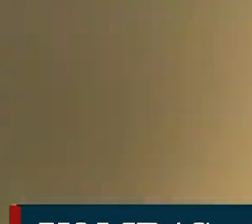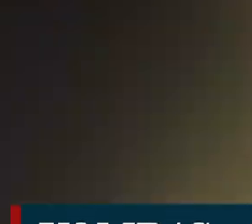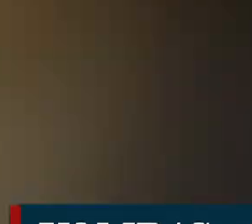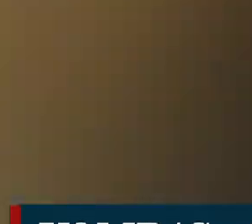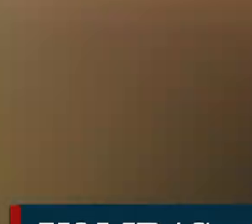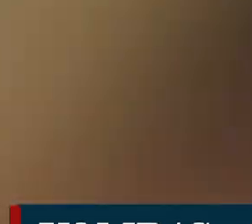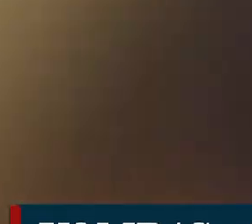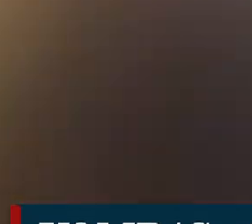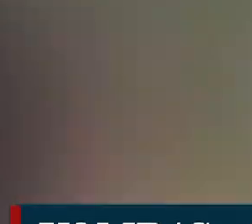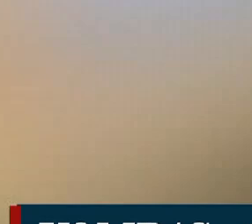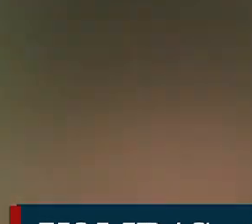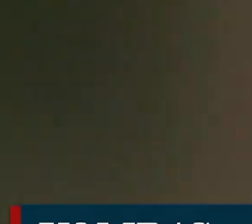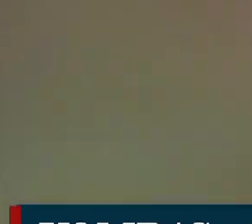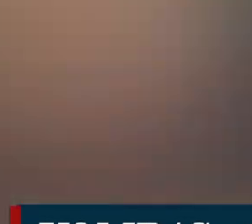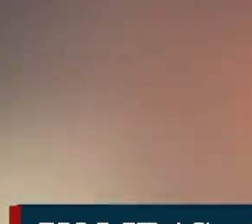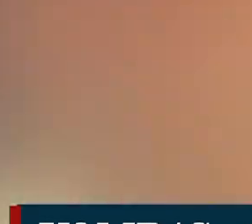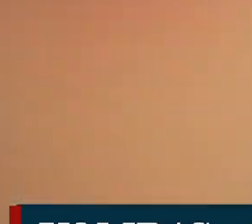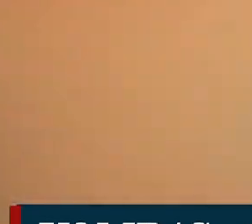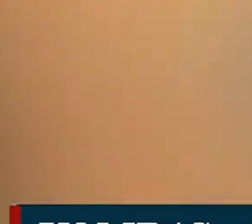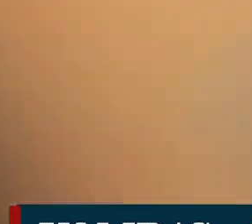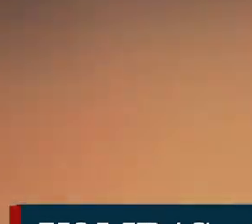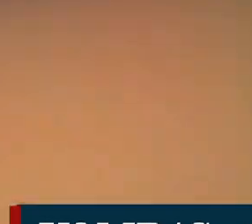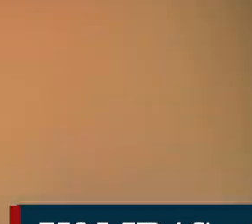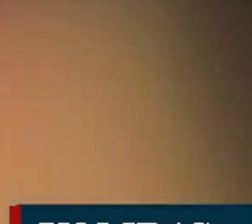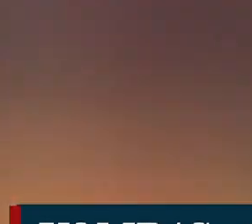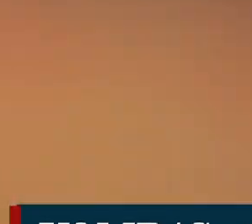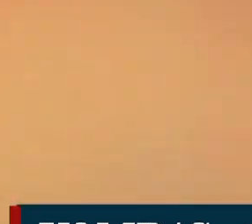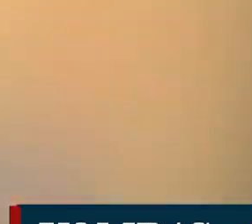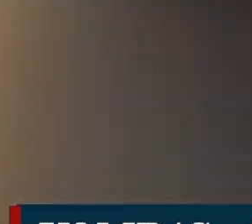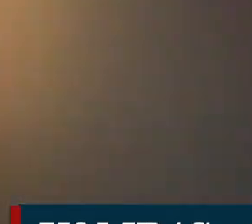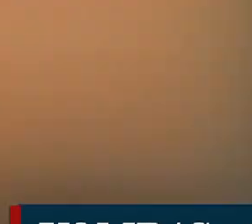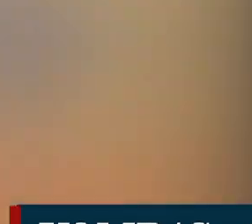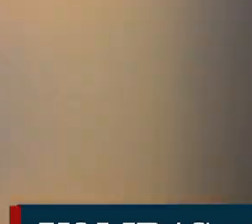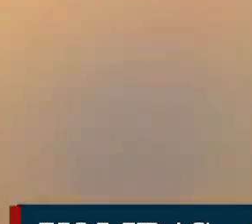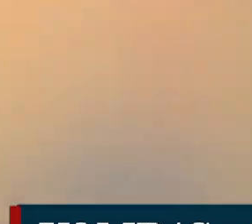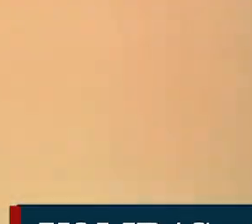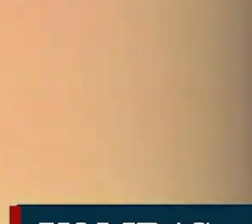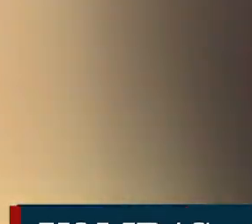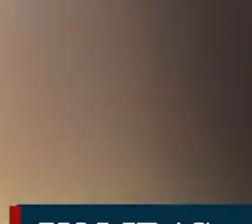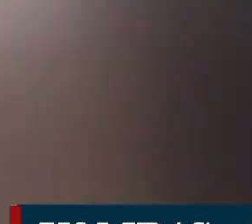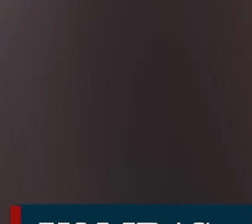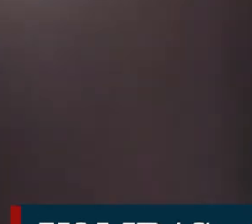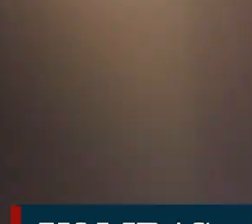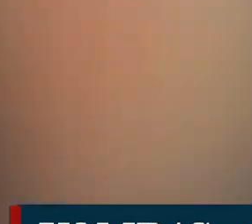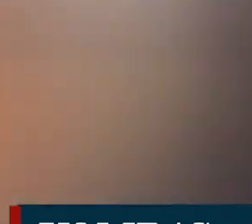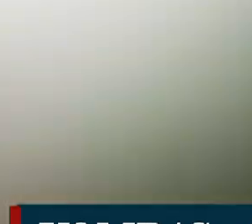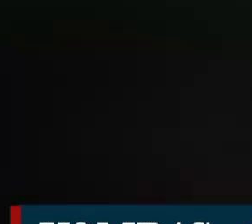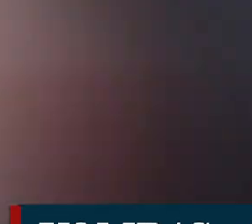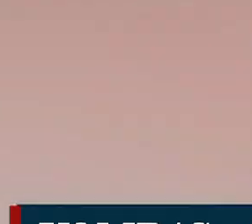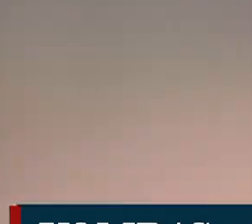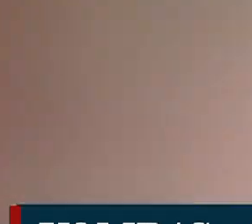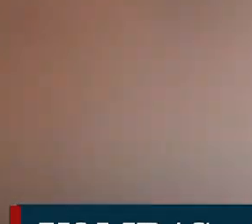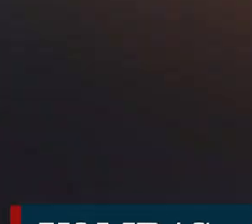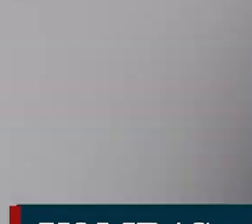salah wiku menyebut sebagai sorotan publik artis harus bisa membantu menyebarkan data dan informasi dari sumber yang valid